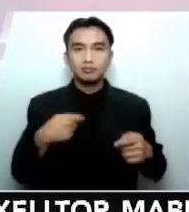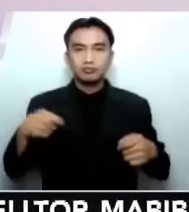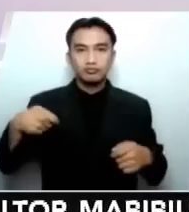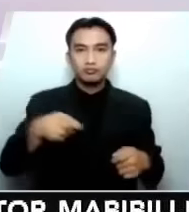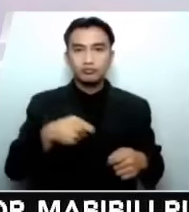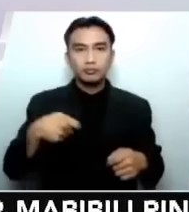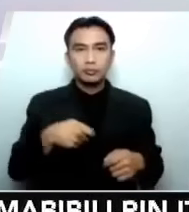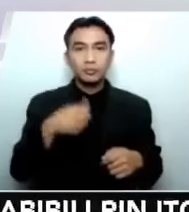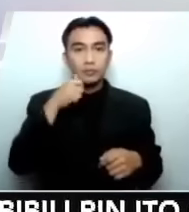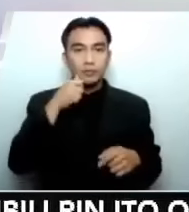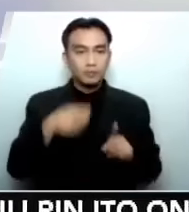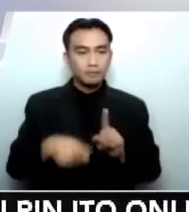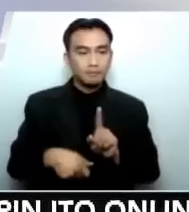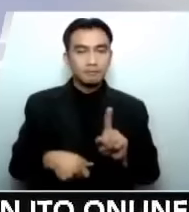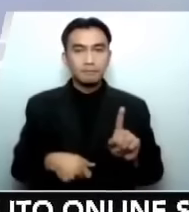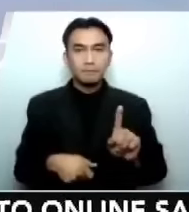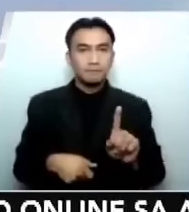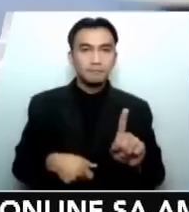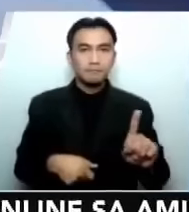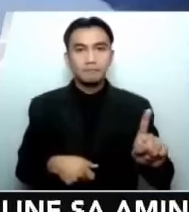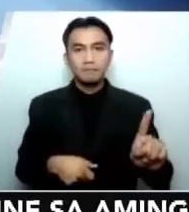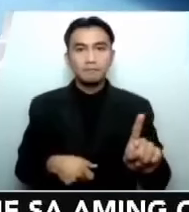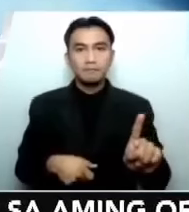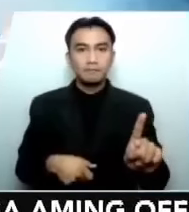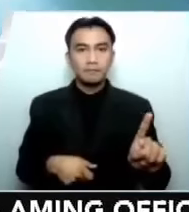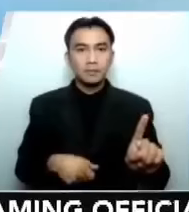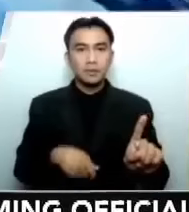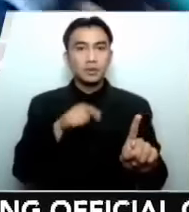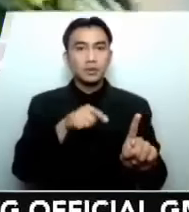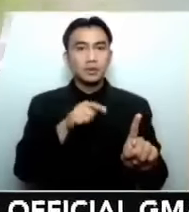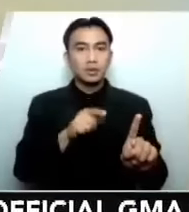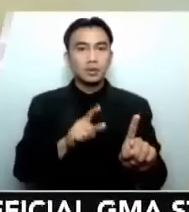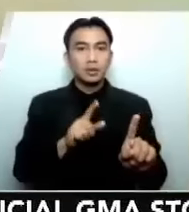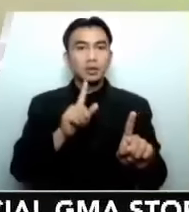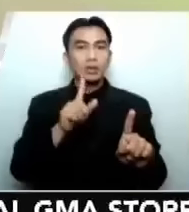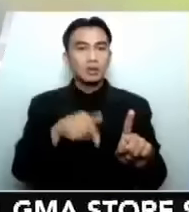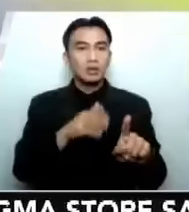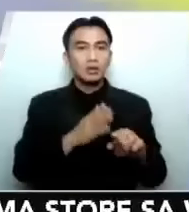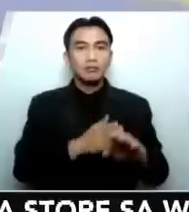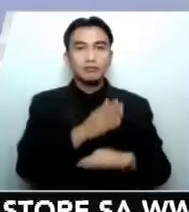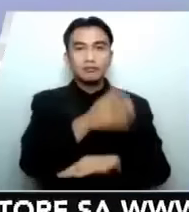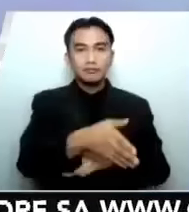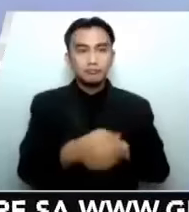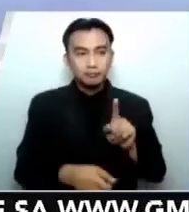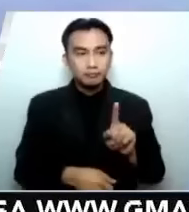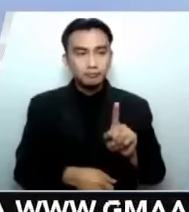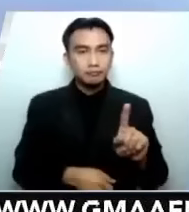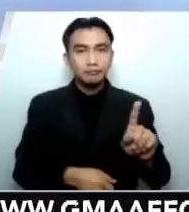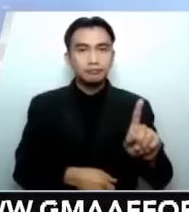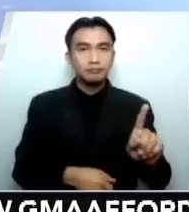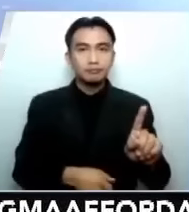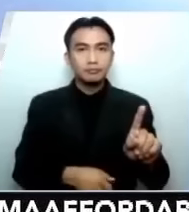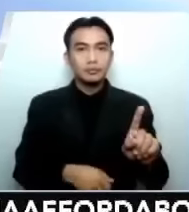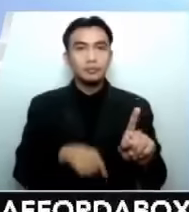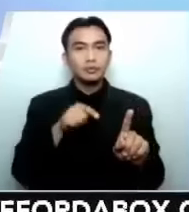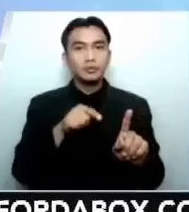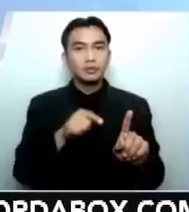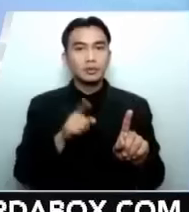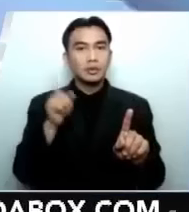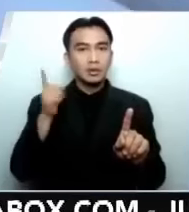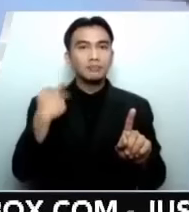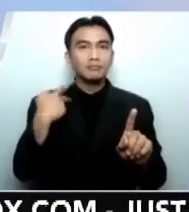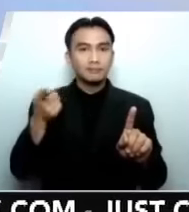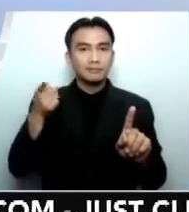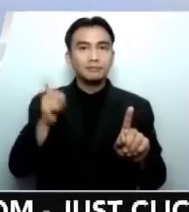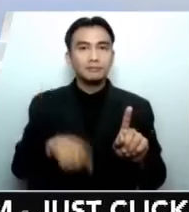yan, sakop ng Batong Malaki. Hanggang sa tumawid siya dito sa sakop ng San Antonio, dito nga po nangyari na